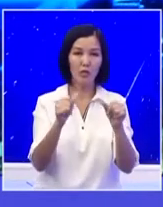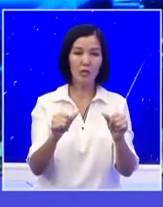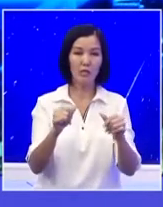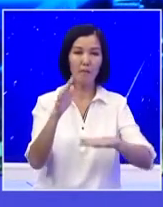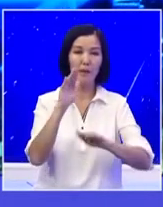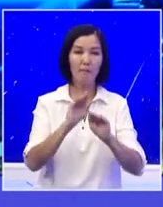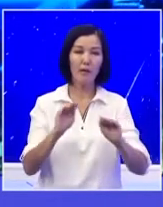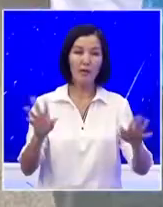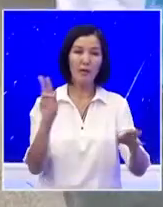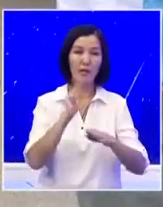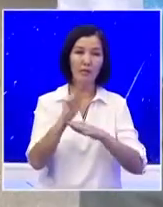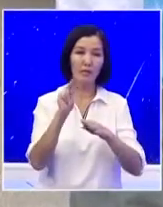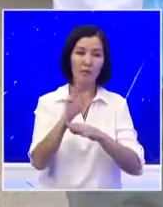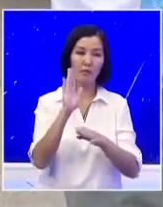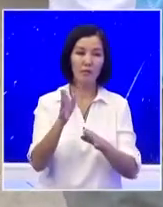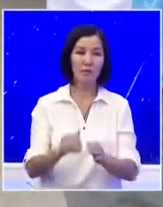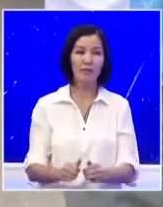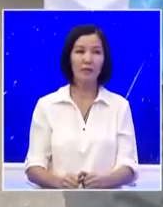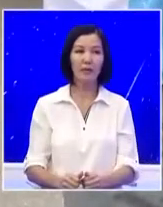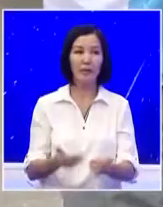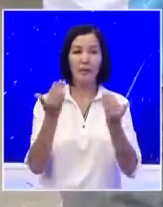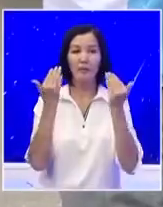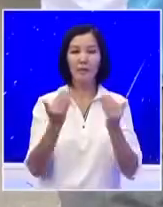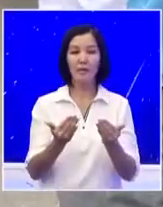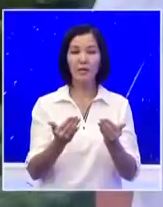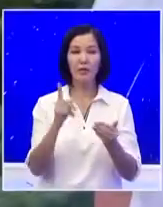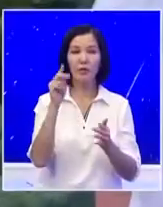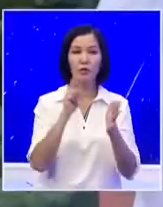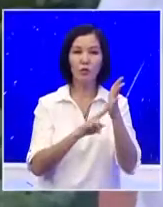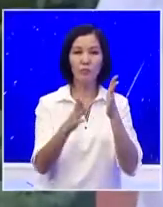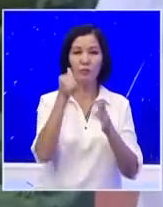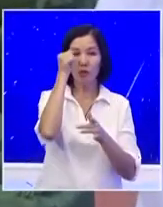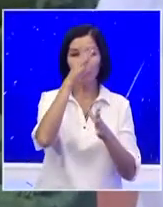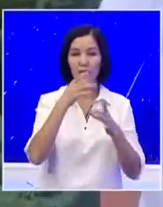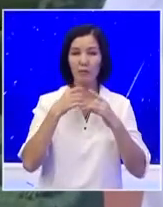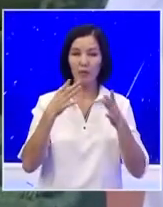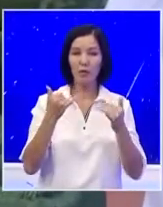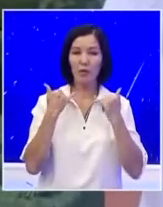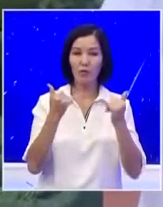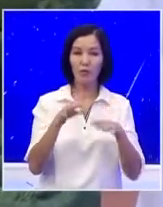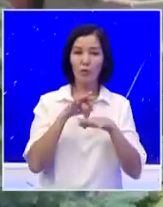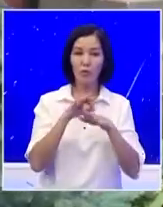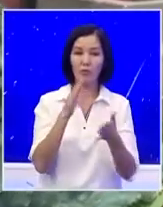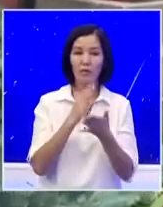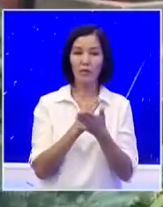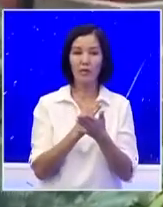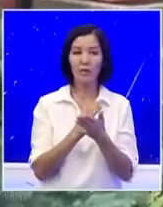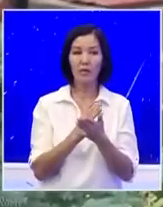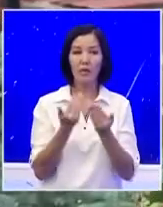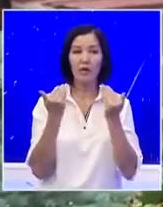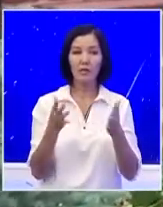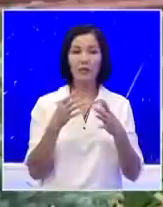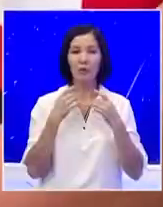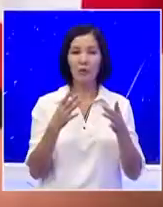сағатын өткізді. Ал балалар, биыл атамыз Абайдың 175 жылдық мерейтойы өтіп жатыр өздеріңіздер. Сол